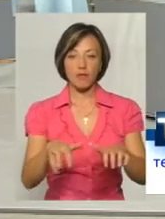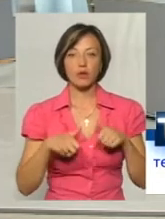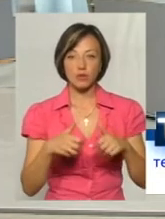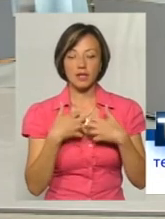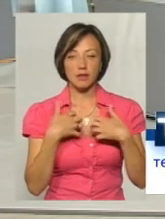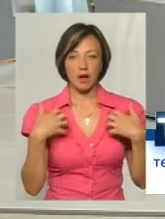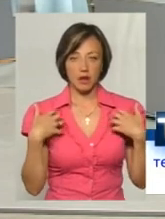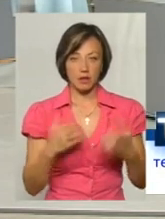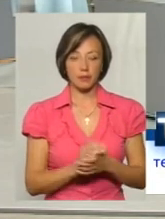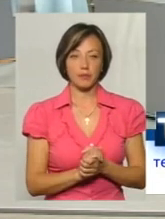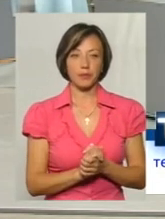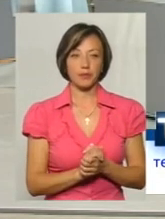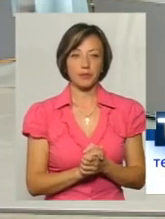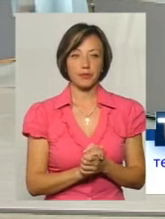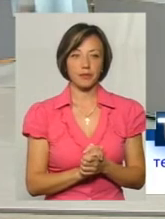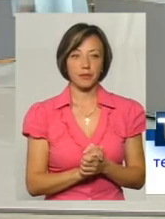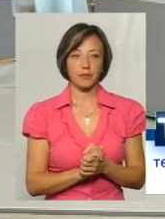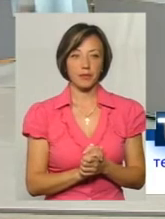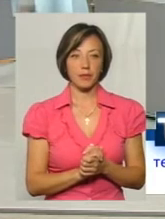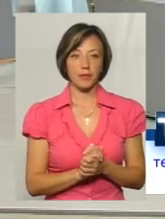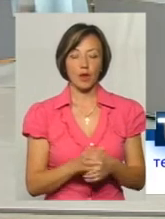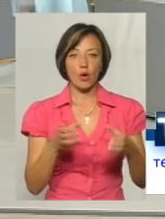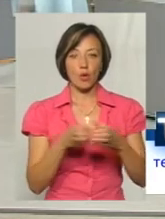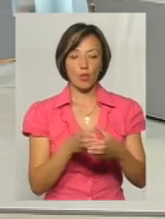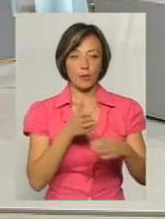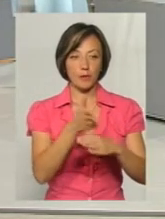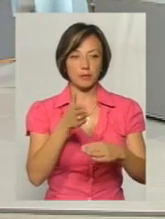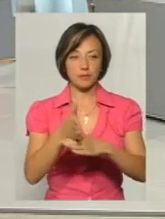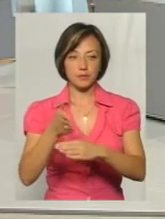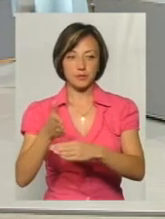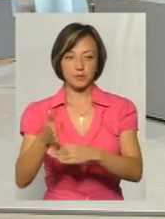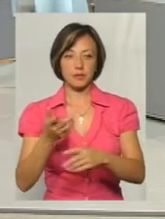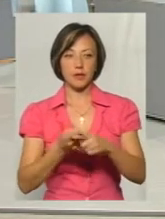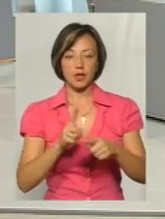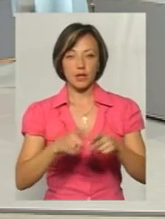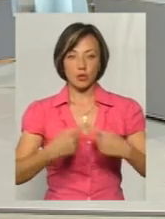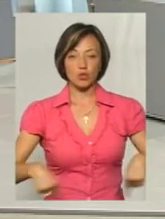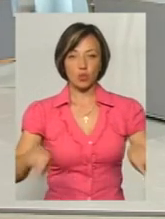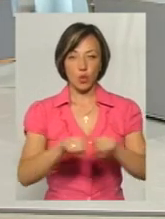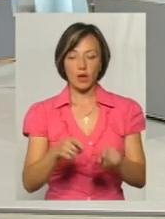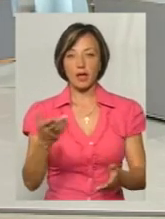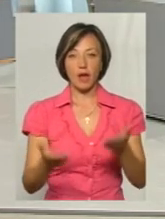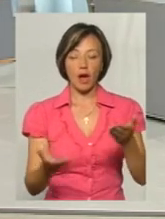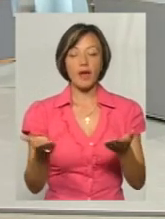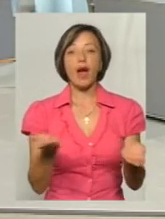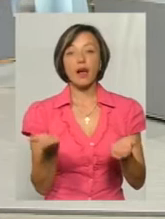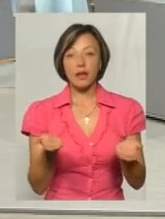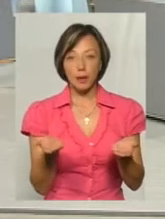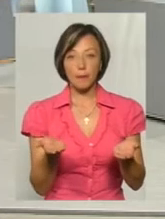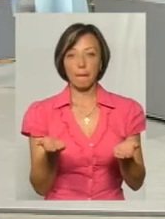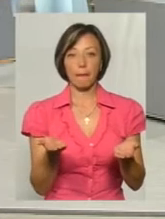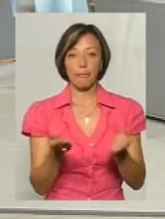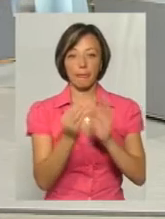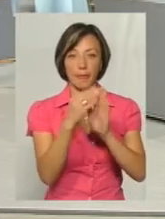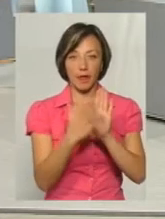тварини. Групи ходять по даній зоні, от, які